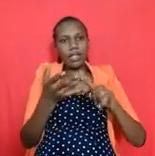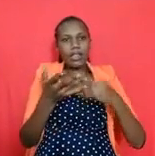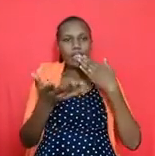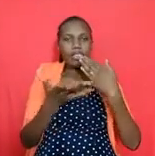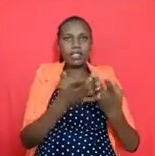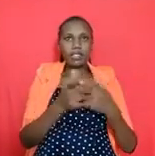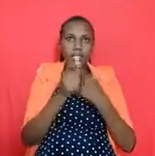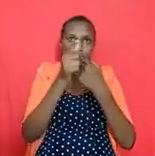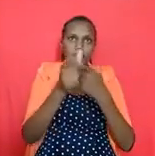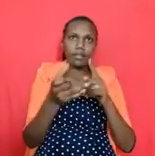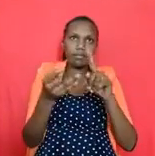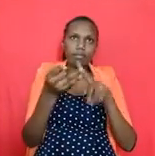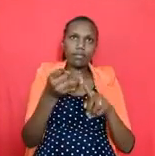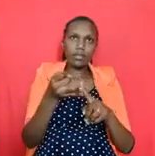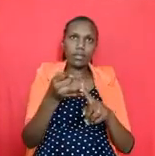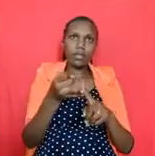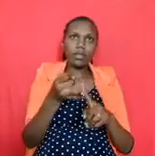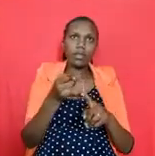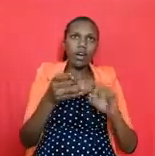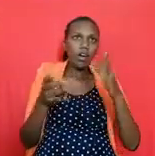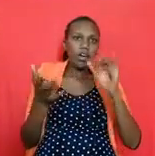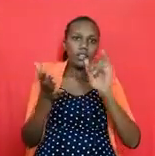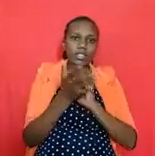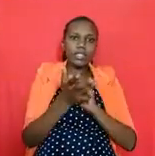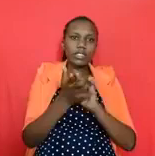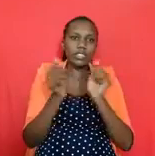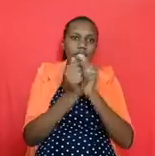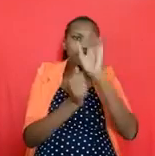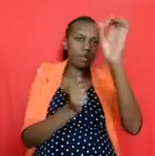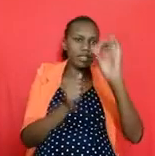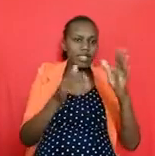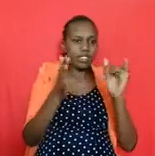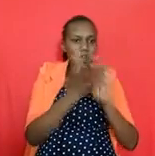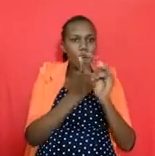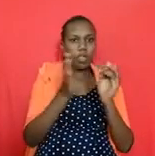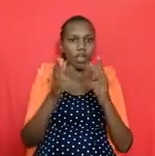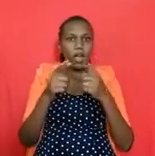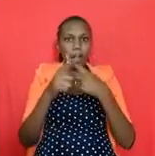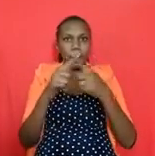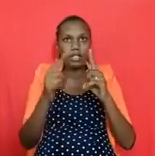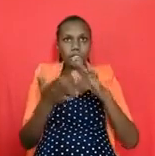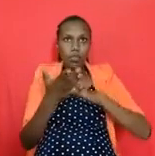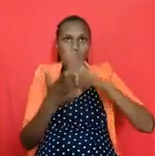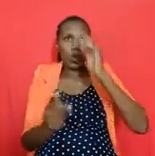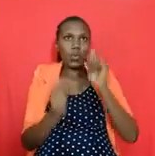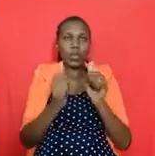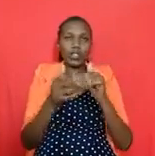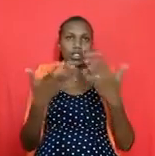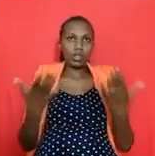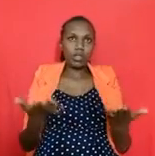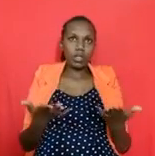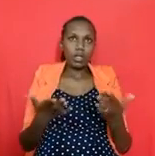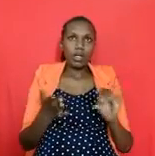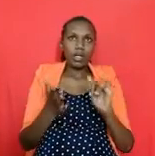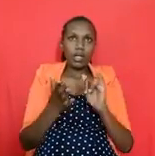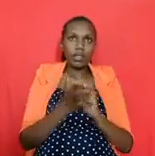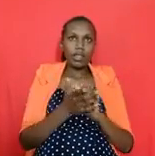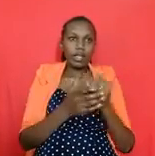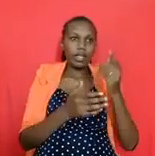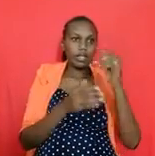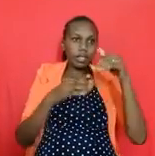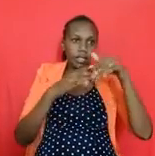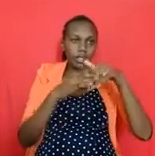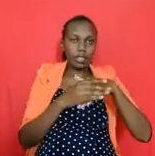ngatho taithi maundu ta mau no maria manene thiini wa income